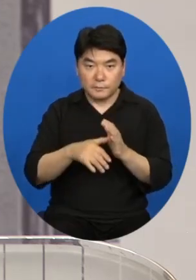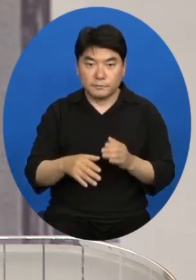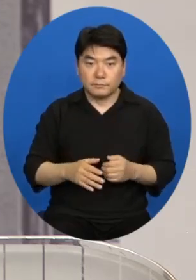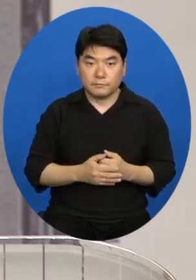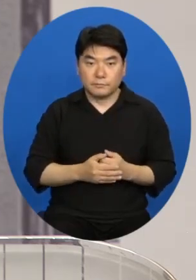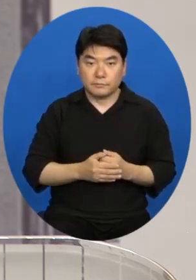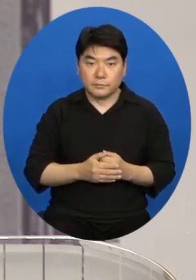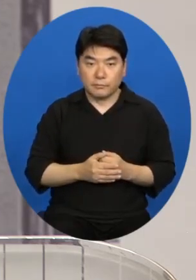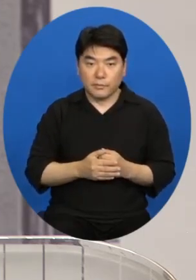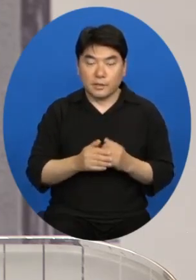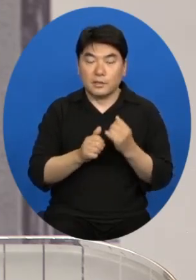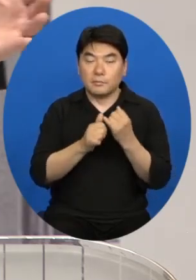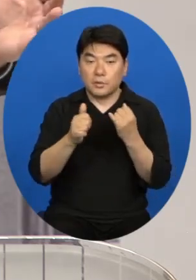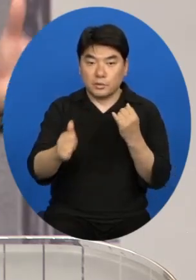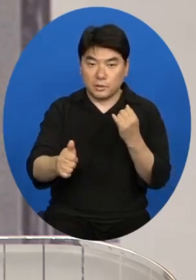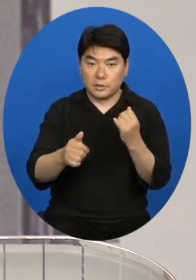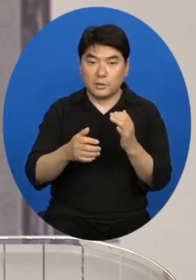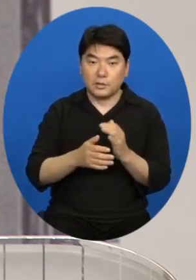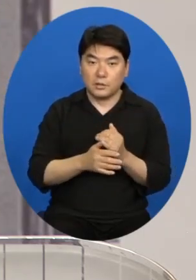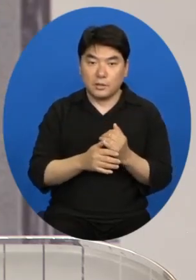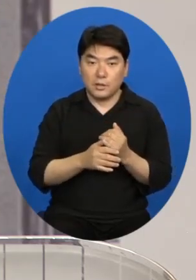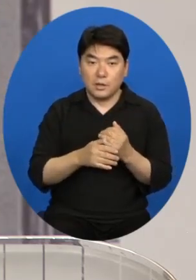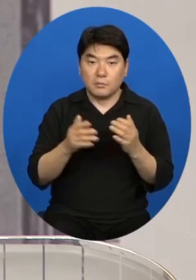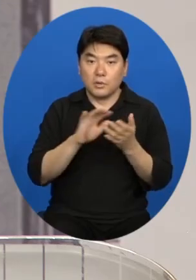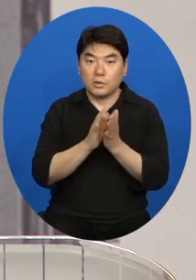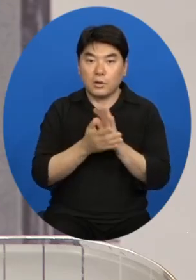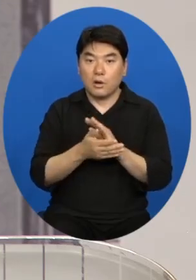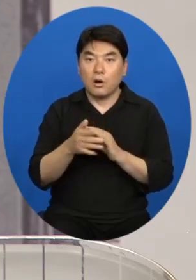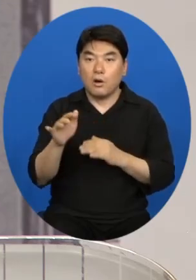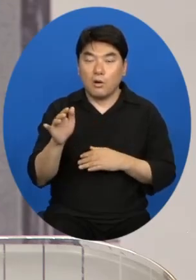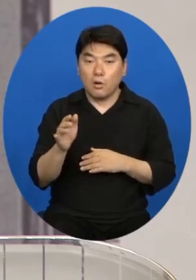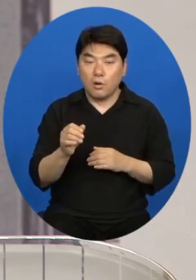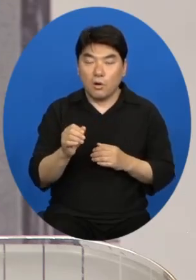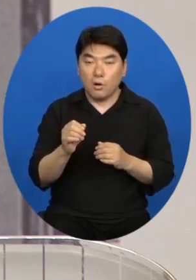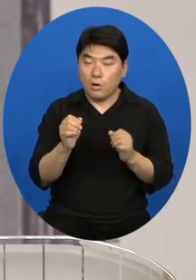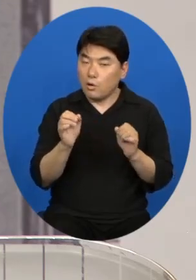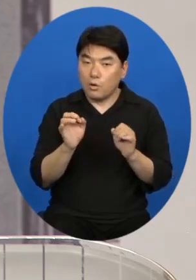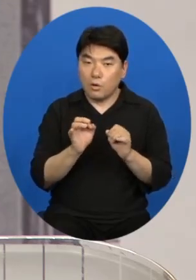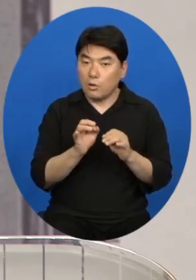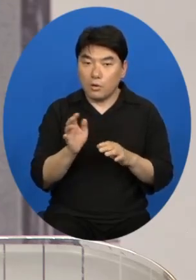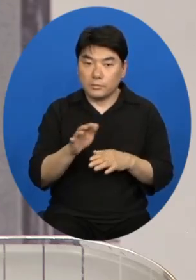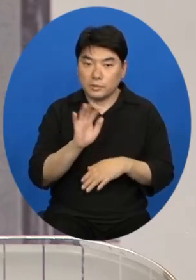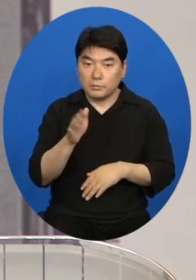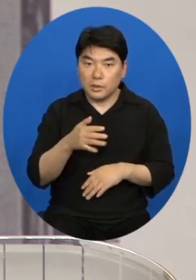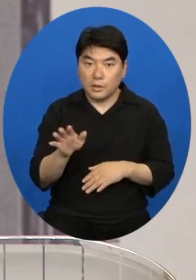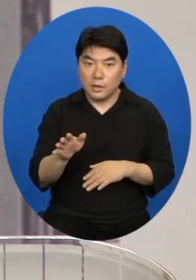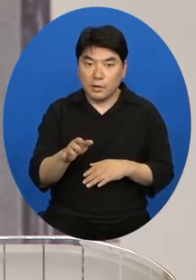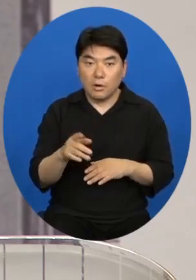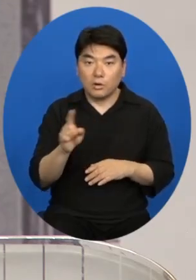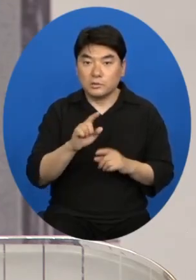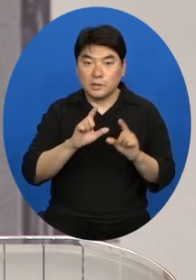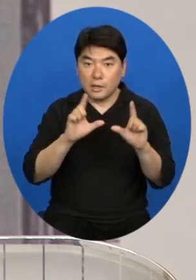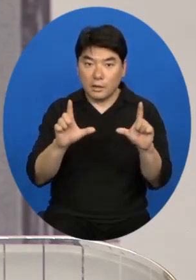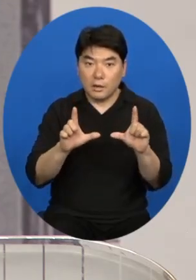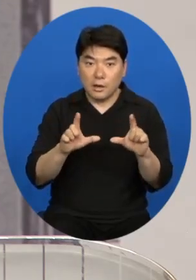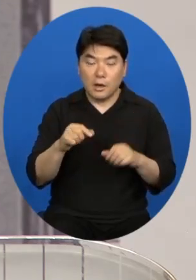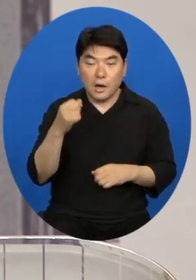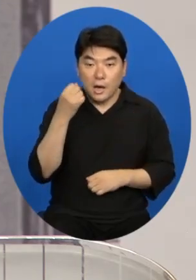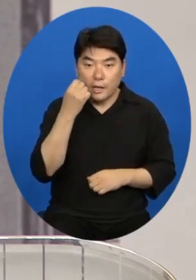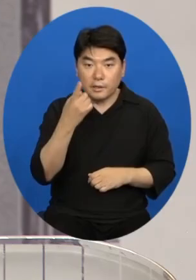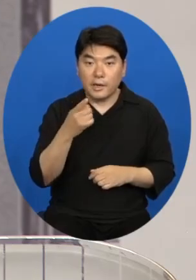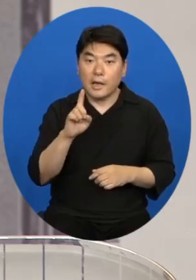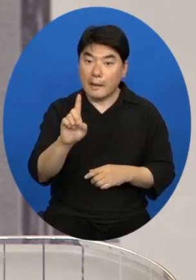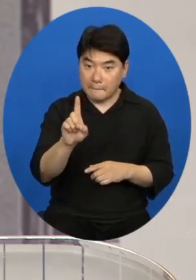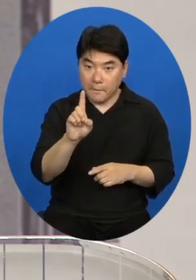남편에게 변화가 없다가, 권면도 하지만 변화가 없다가 어느 날 한 달에 한 번 예배 오신 거예요.